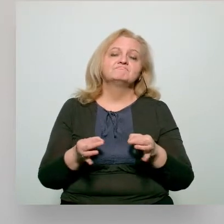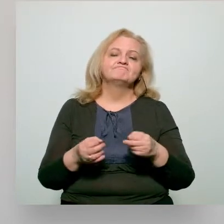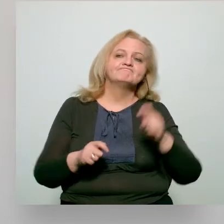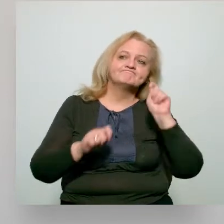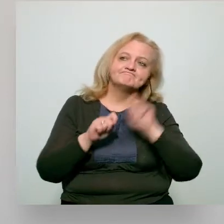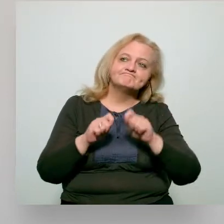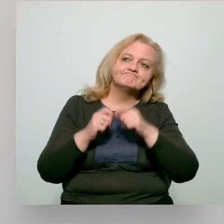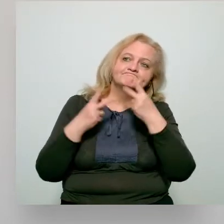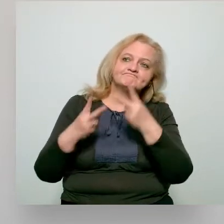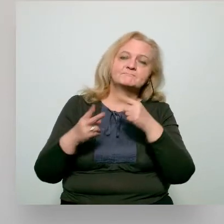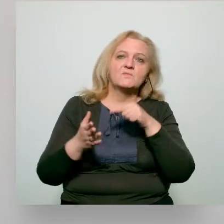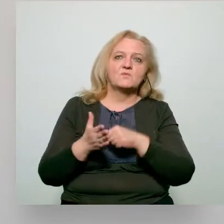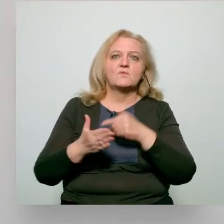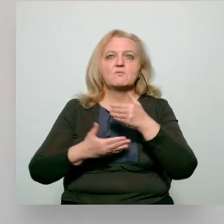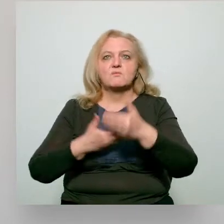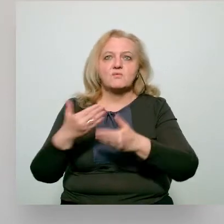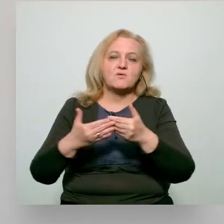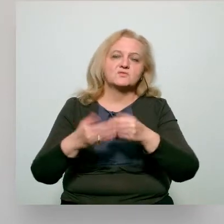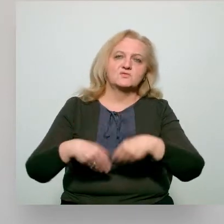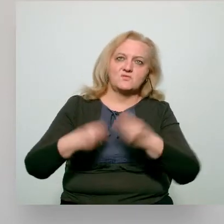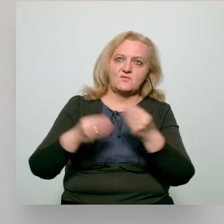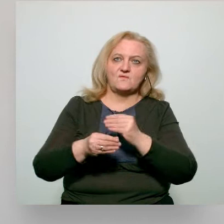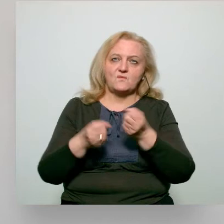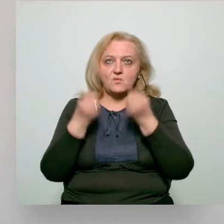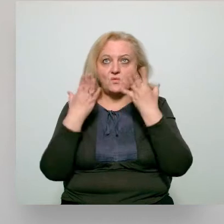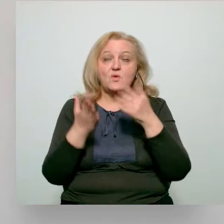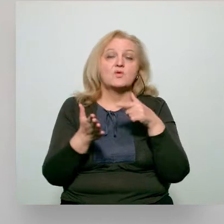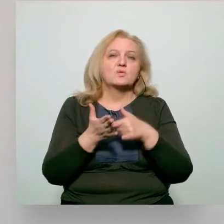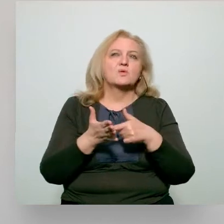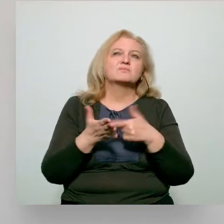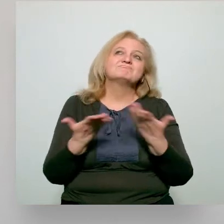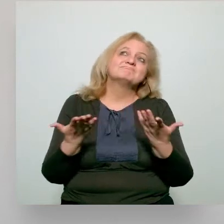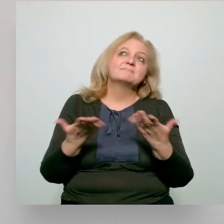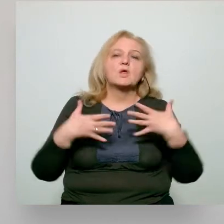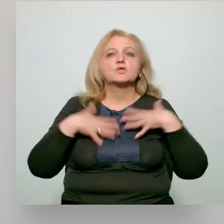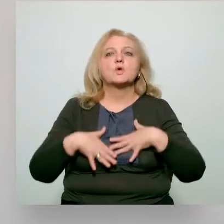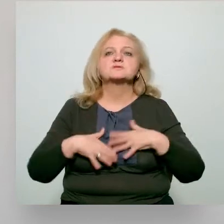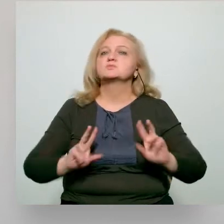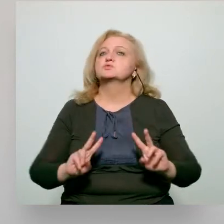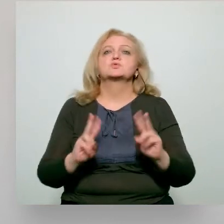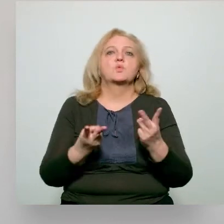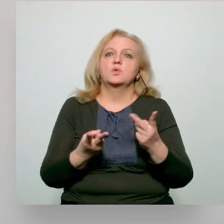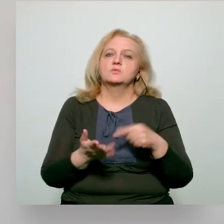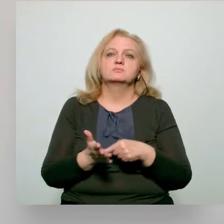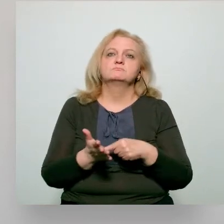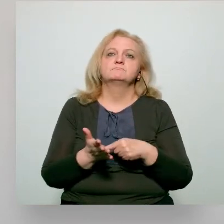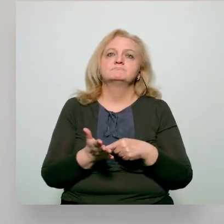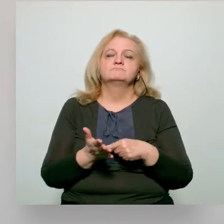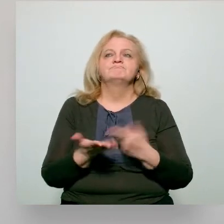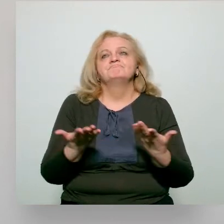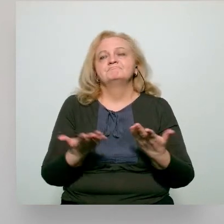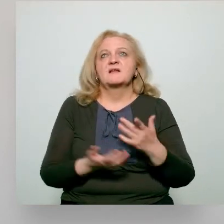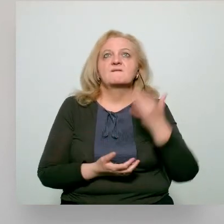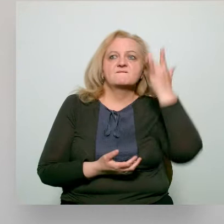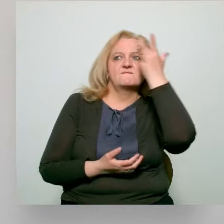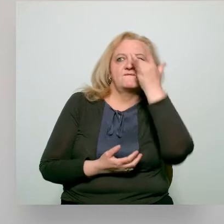przyjrzymy się temu procesowi rozwoju naszej kultury, to tożsamość kształtuje się poprzez jakieś wyobrażenie